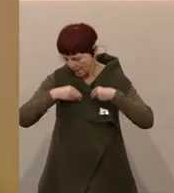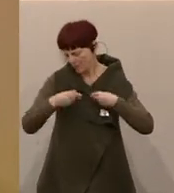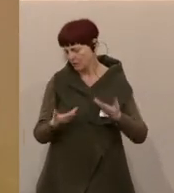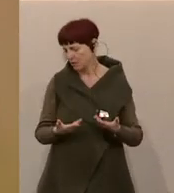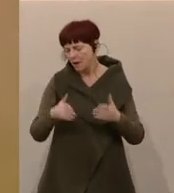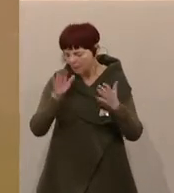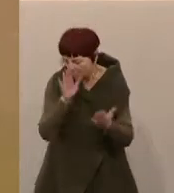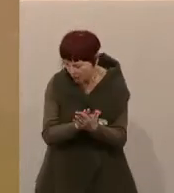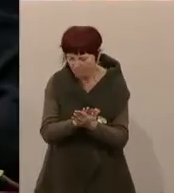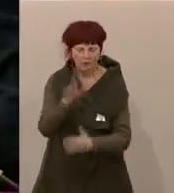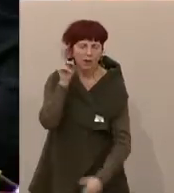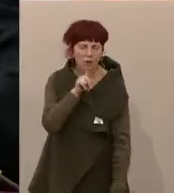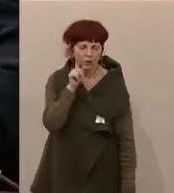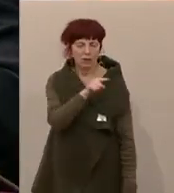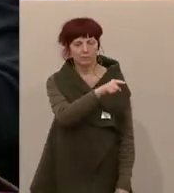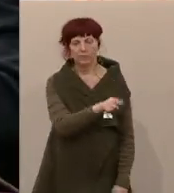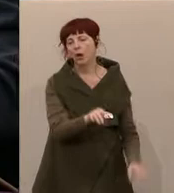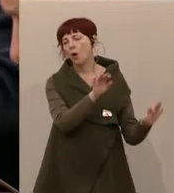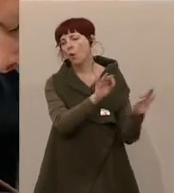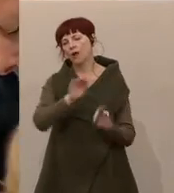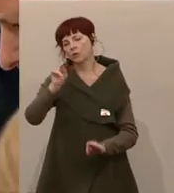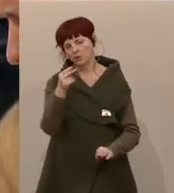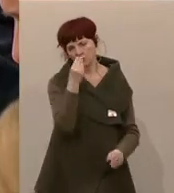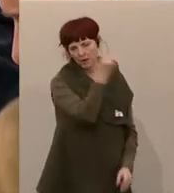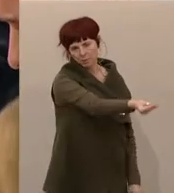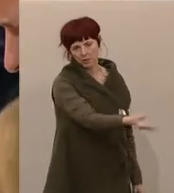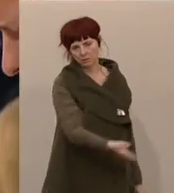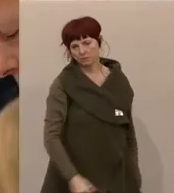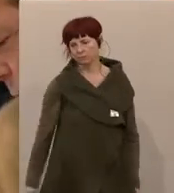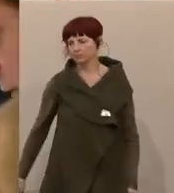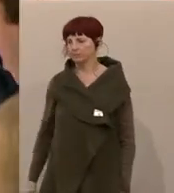Kollegen. Und dann erteile ich Ihnen einen Ordnungsruf.